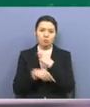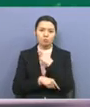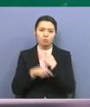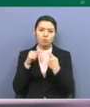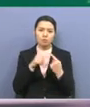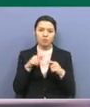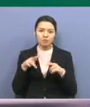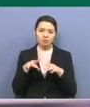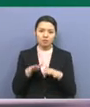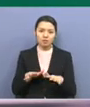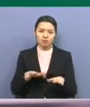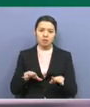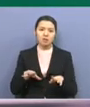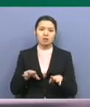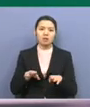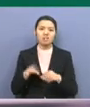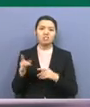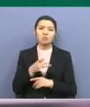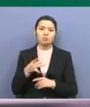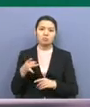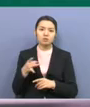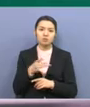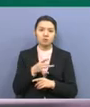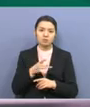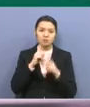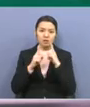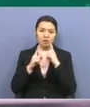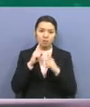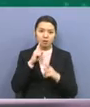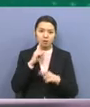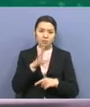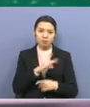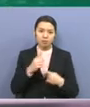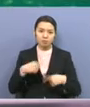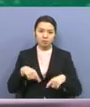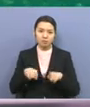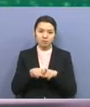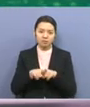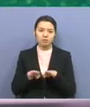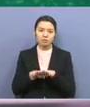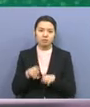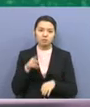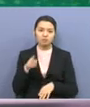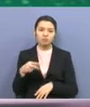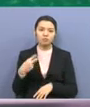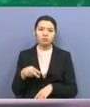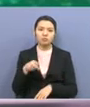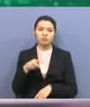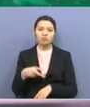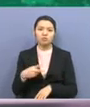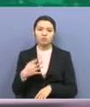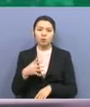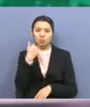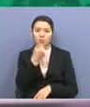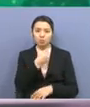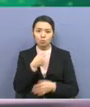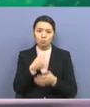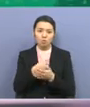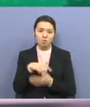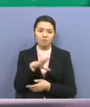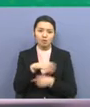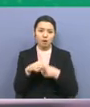қарсы іс-қимыл жөніндегі республикалық қоғамдық кеңестің отырысын ұйымдастырды. Жиында 2020-2025 жылдарға